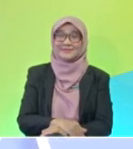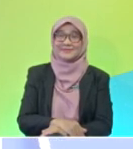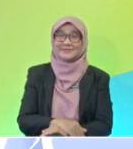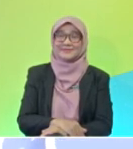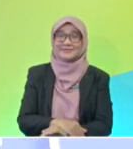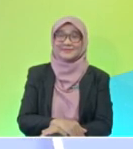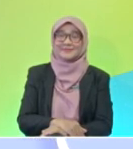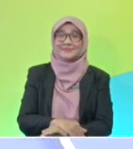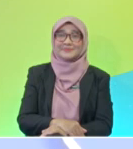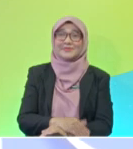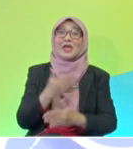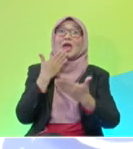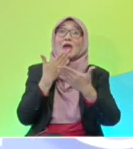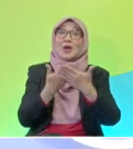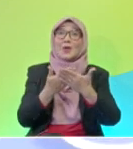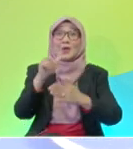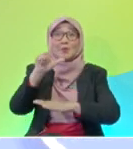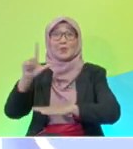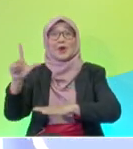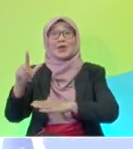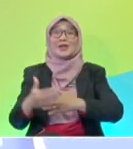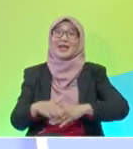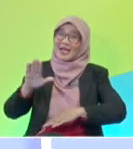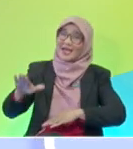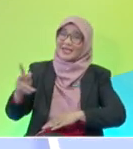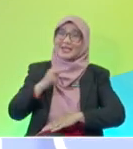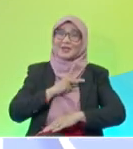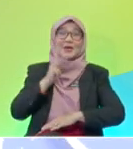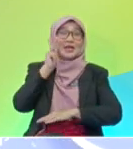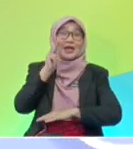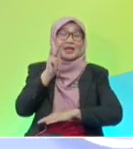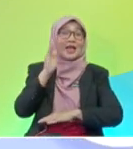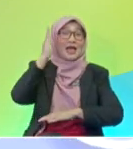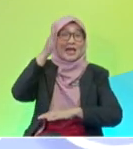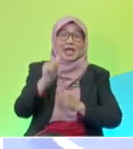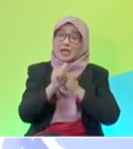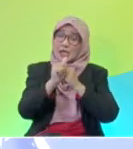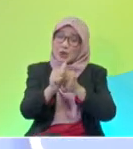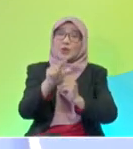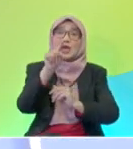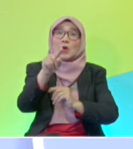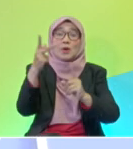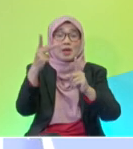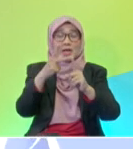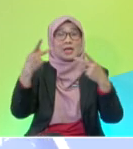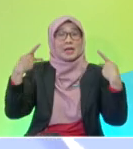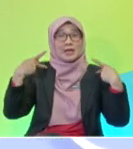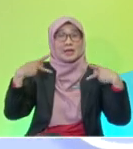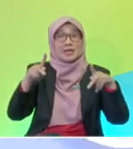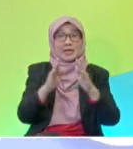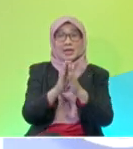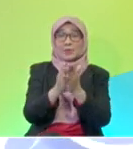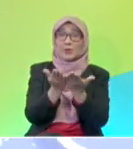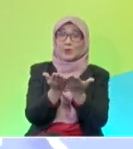adamam Baiklah adu akan ikut awak ke kedai buk